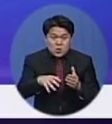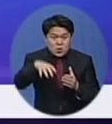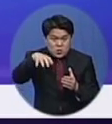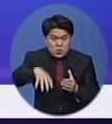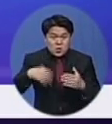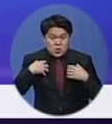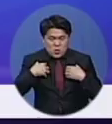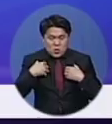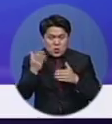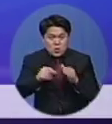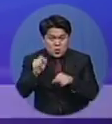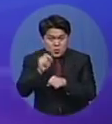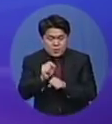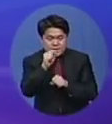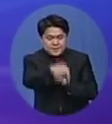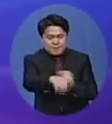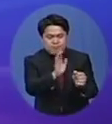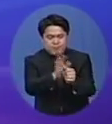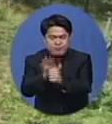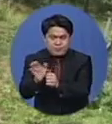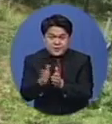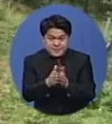나섰습니다. 김소영 기자입니다.